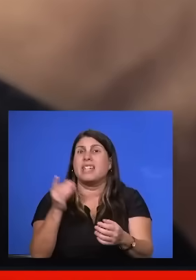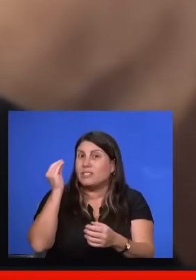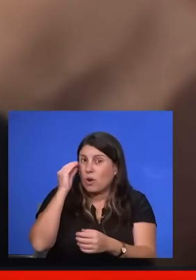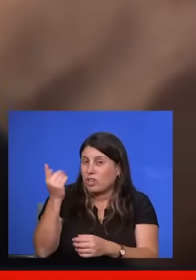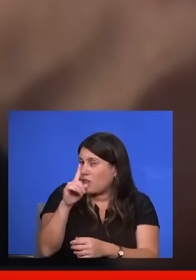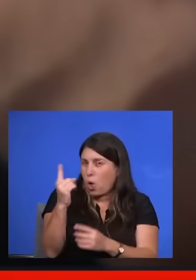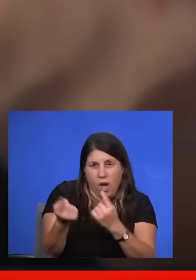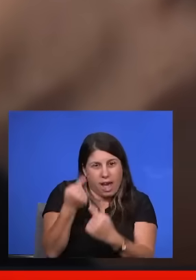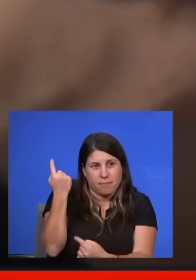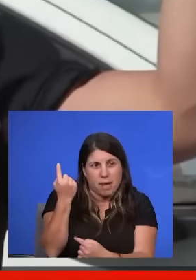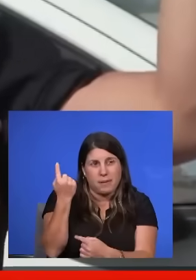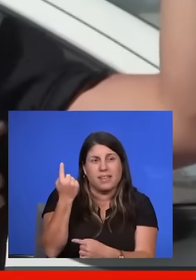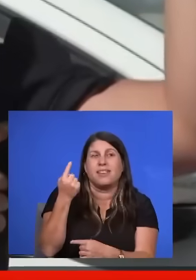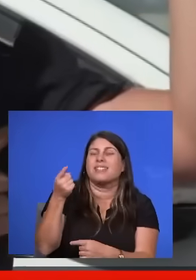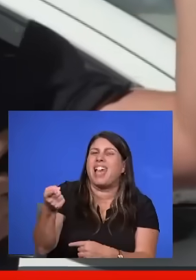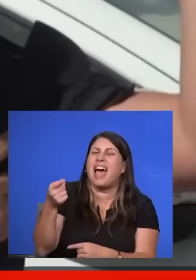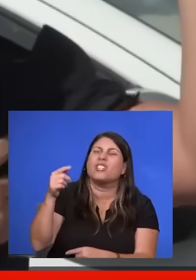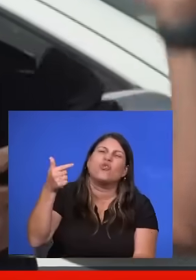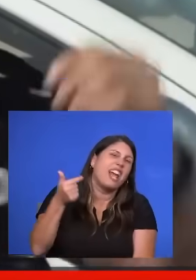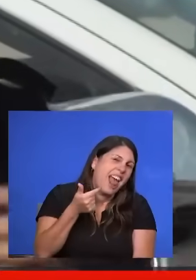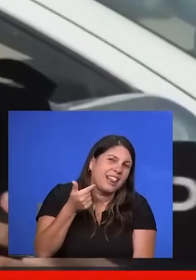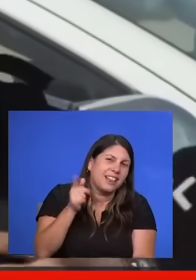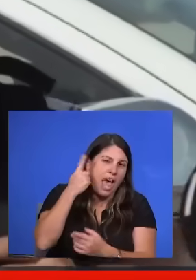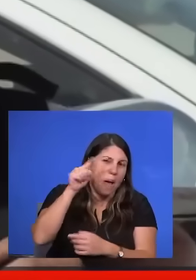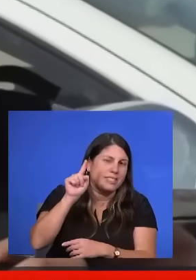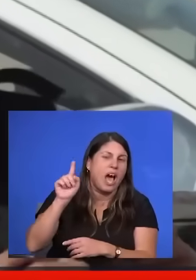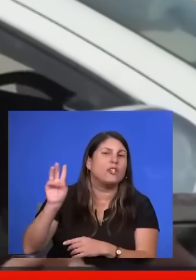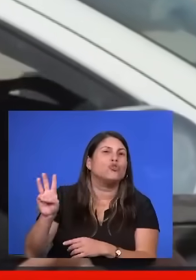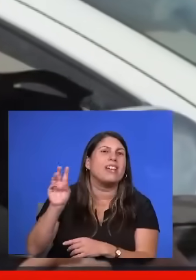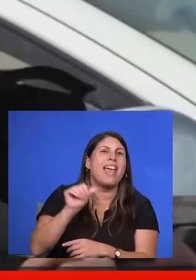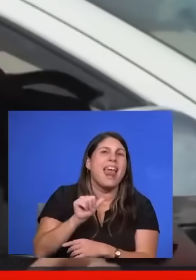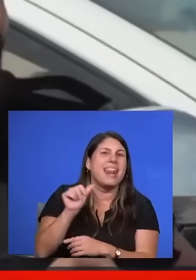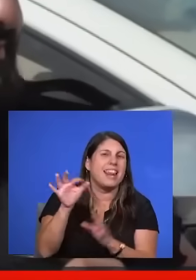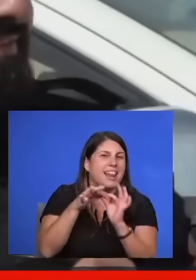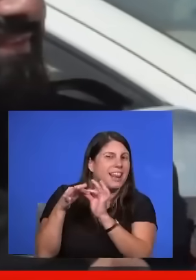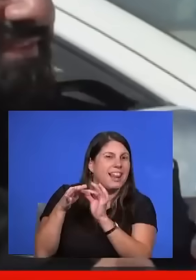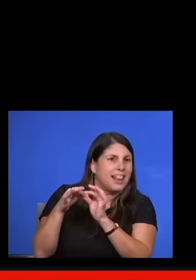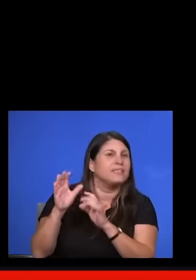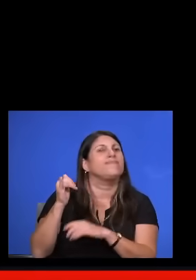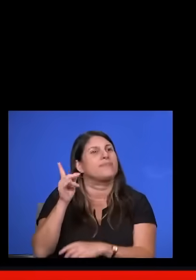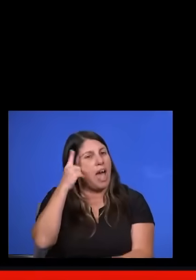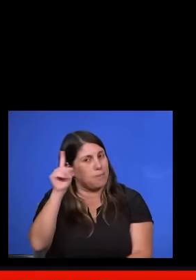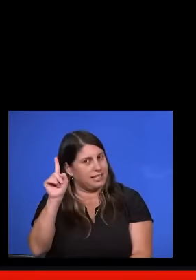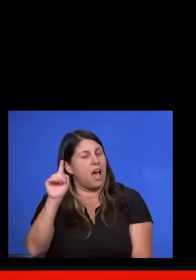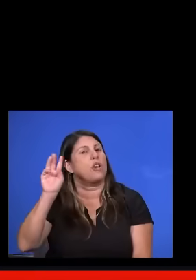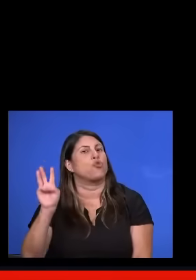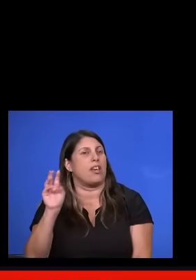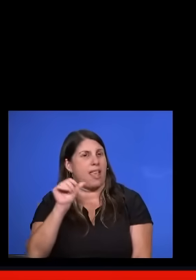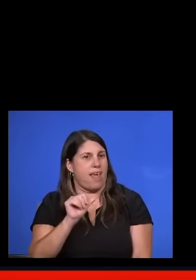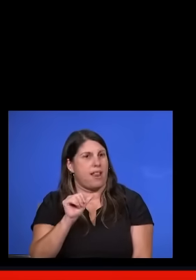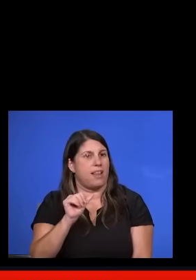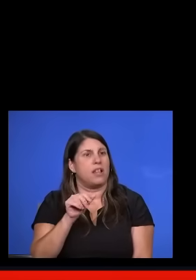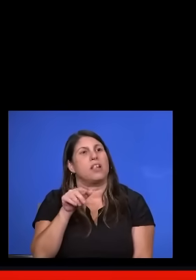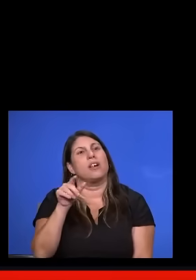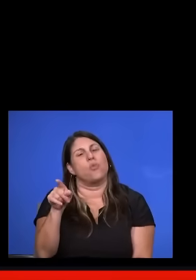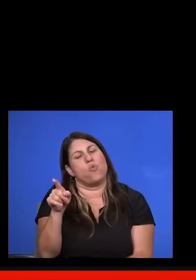יג'יגלט. זה המצאה של שיאל, זכרו לברכה, נכון? כן, זה המצאה של שיאל. הוא הכניס לנו מילה ג'יגלט